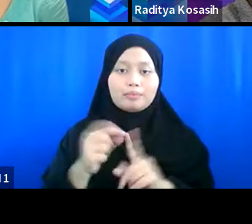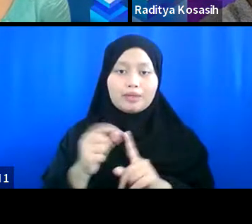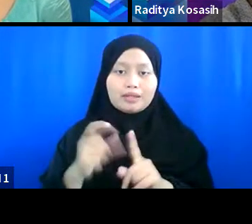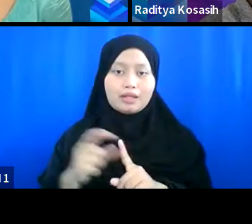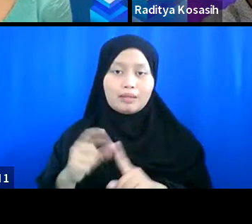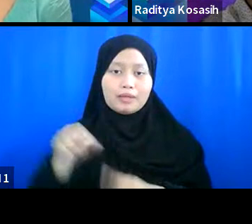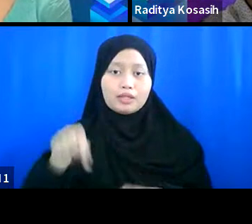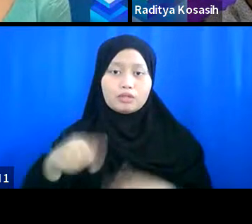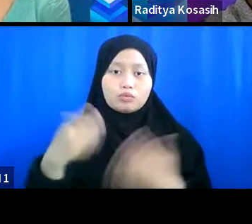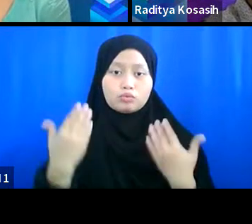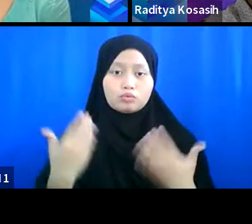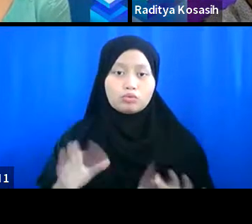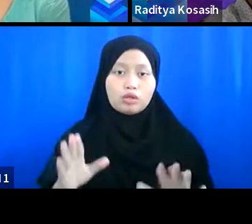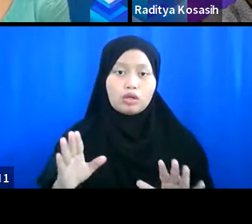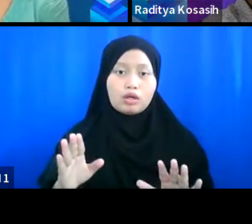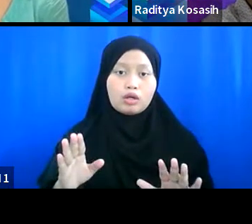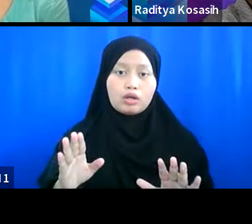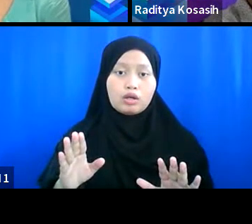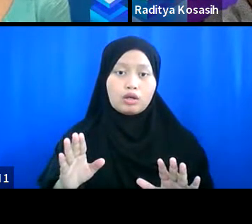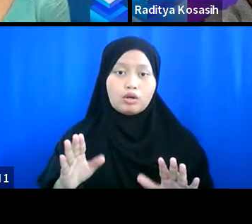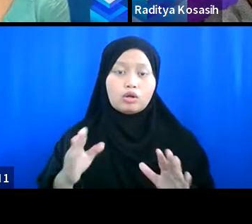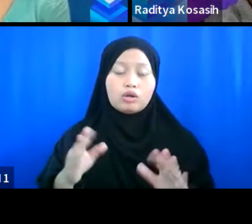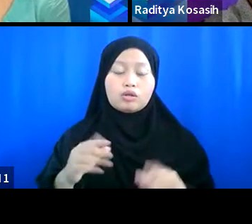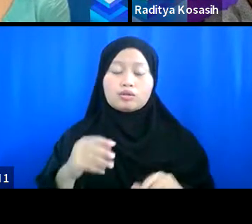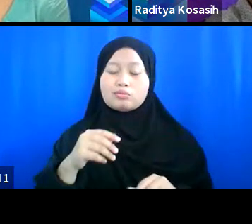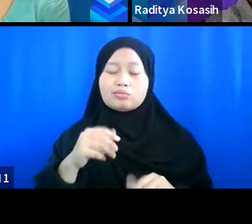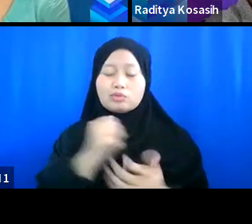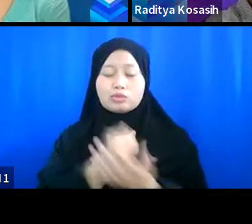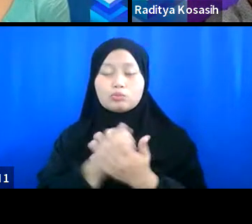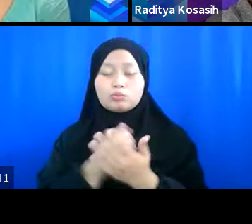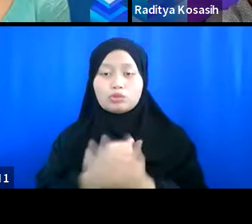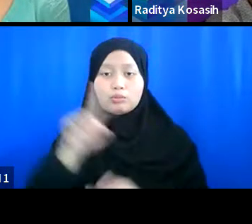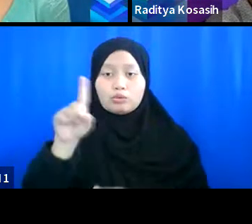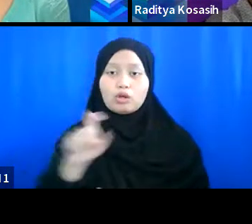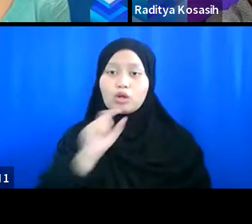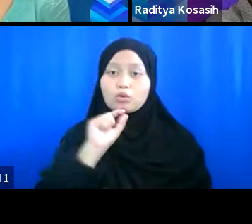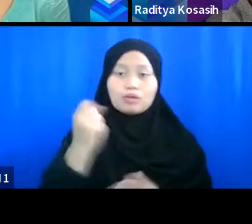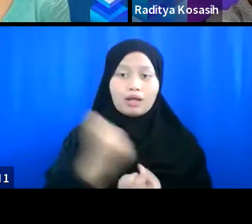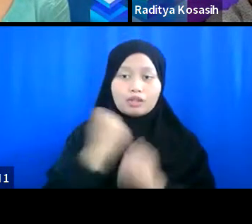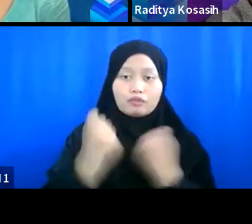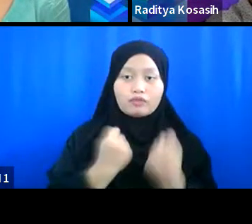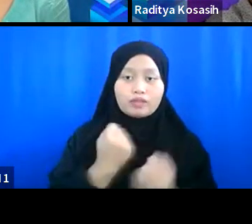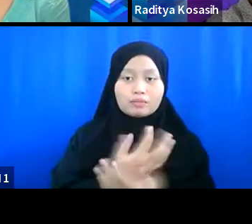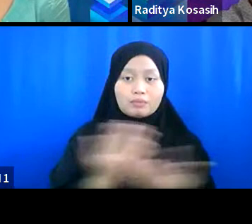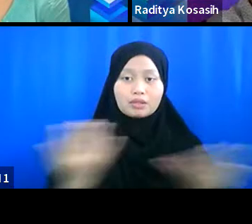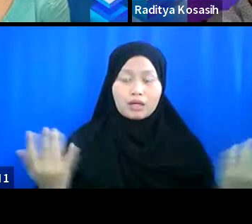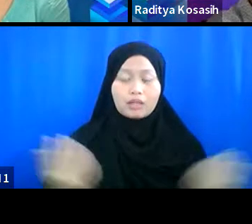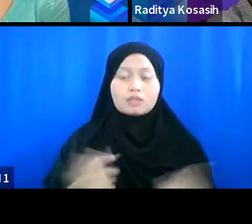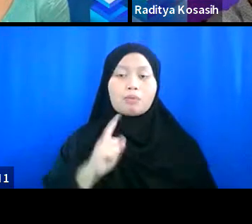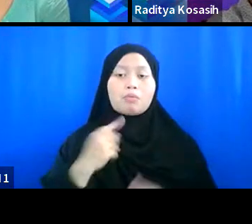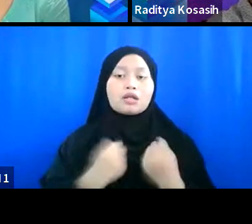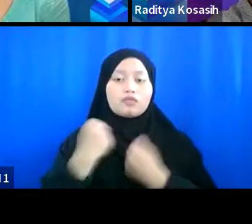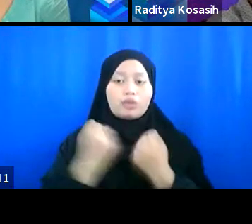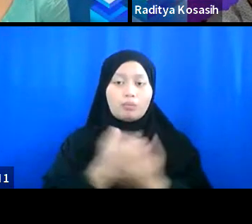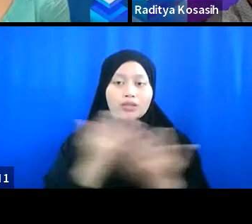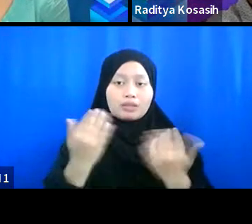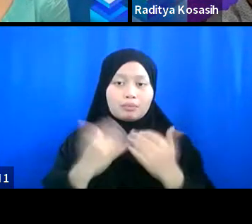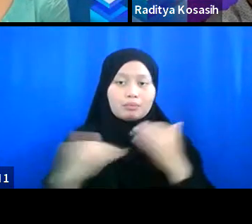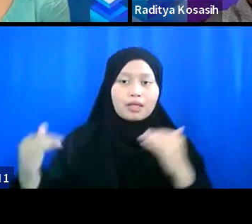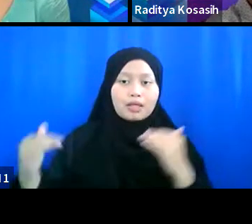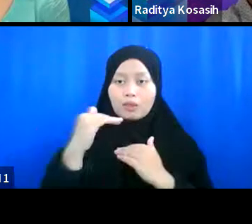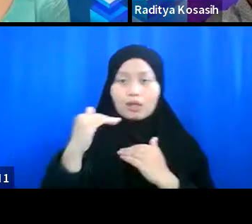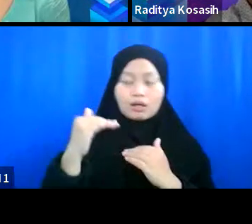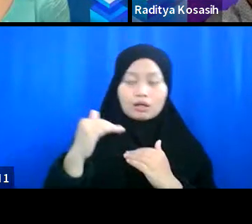sudah sangat aktivitas masyarakat kita mengalami peningkatan tutup tak perlu